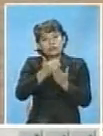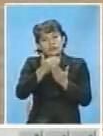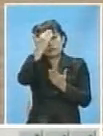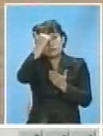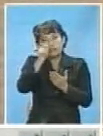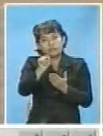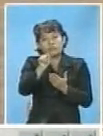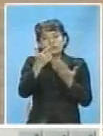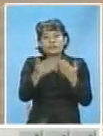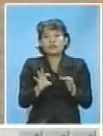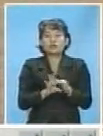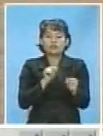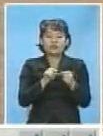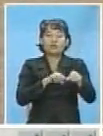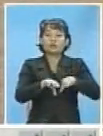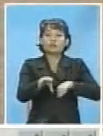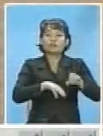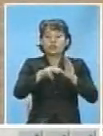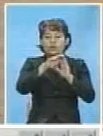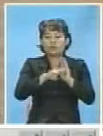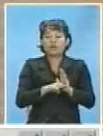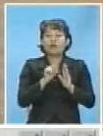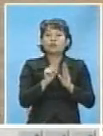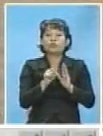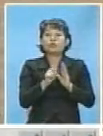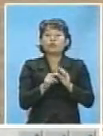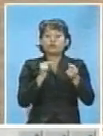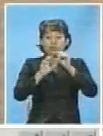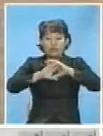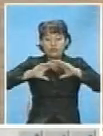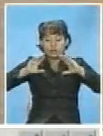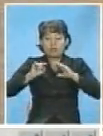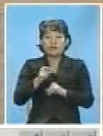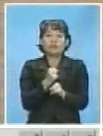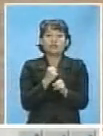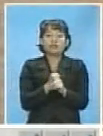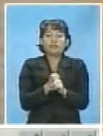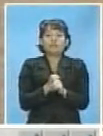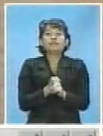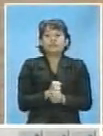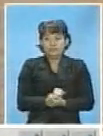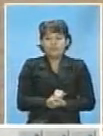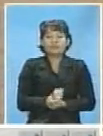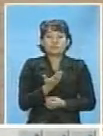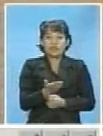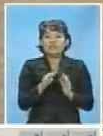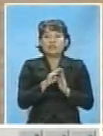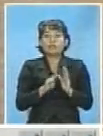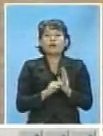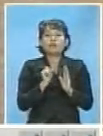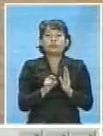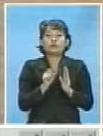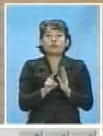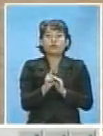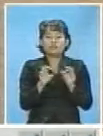ที่จัดสรรให้กับนโยบายเร่งด่วนอื่นๆที่รัฐบาลจะดำเนินการในปีแรก นี่ต้องถือว่าเป็นนโยบายเร่งด่วนที่